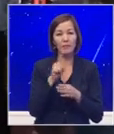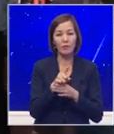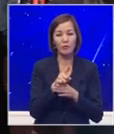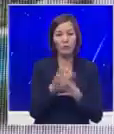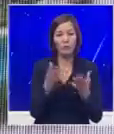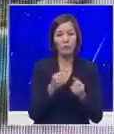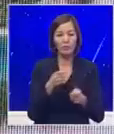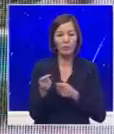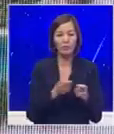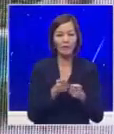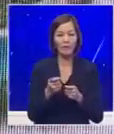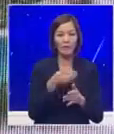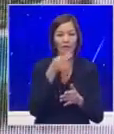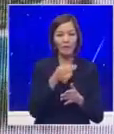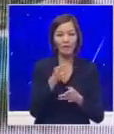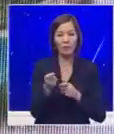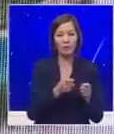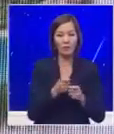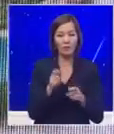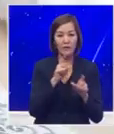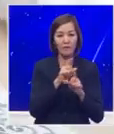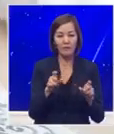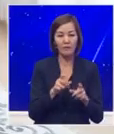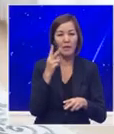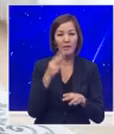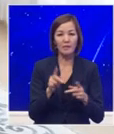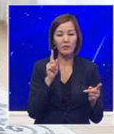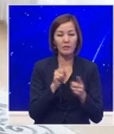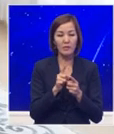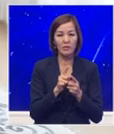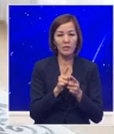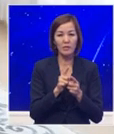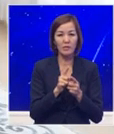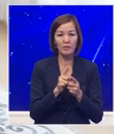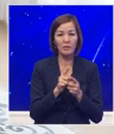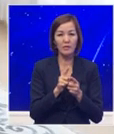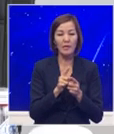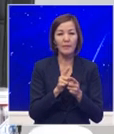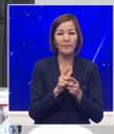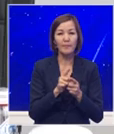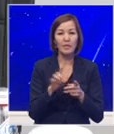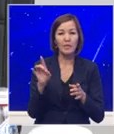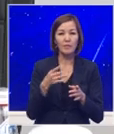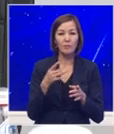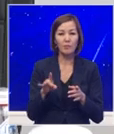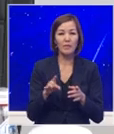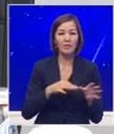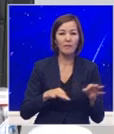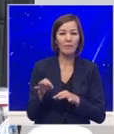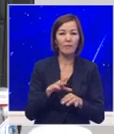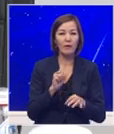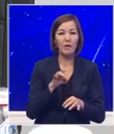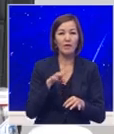уже получили руководителя ответственных управлений и ведомств А в завершение встречи состоялся личный прием участников республиканского проекта